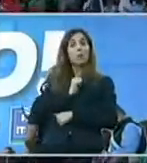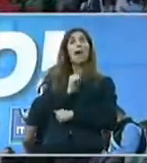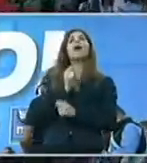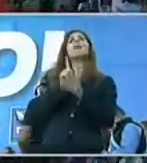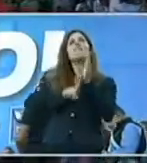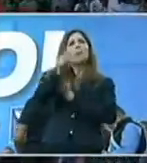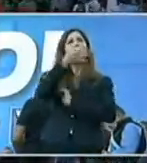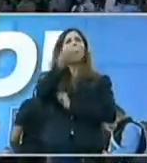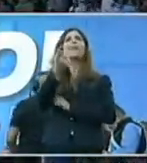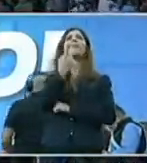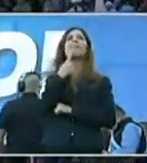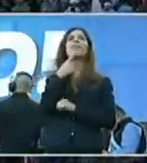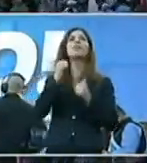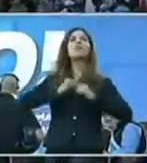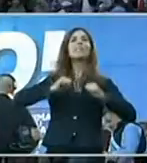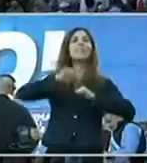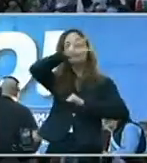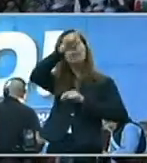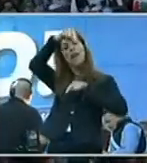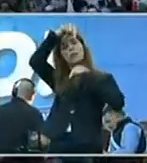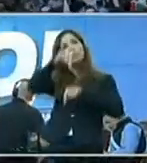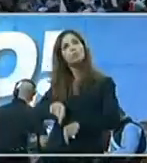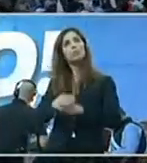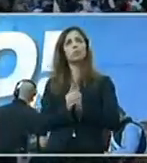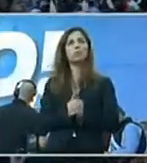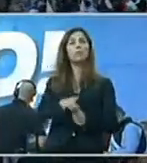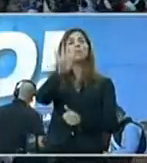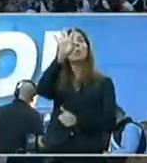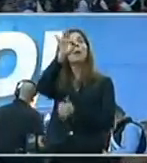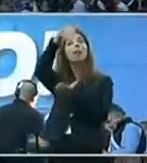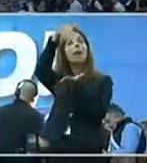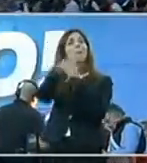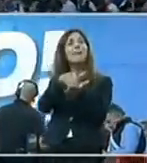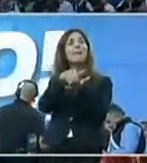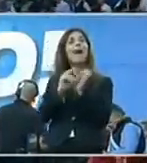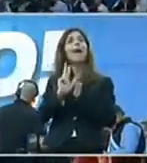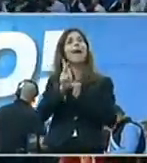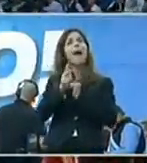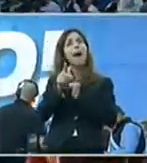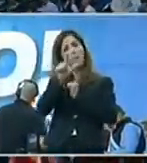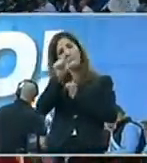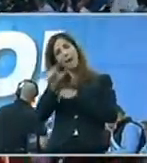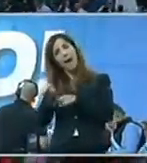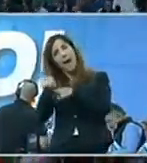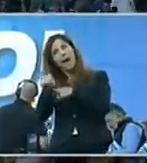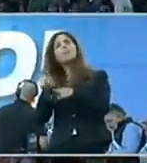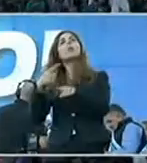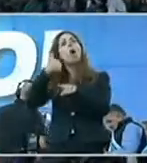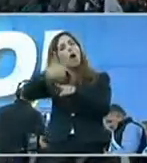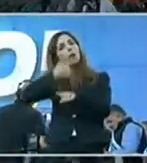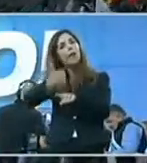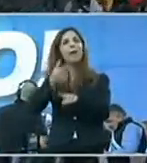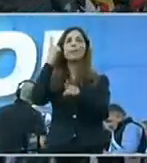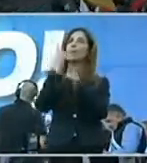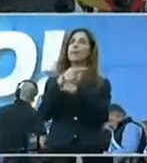ai cittadini del Sud. E penso ai 40.000 calabresi che ogni anno devono